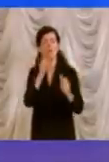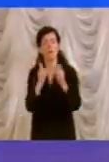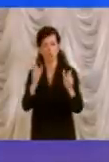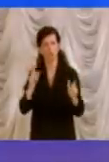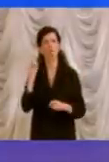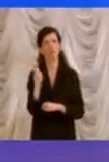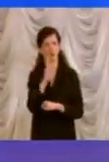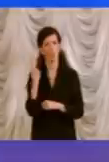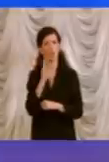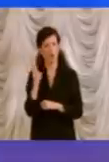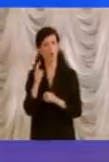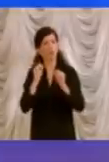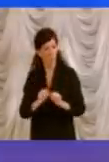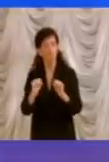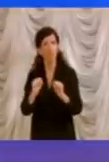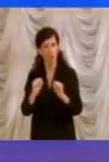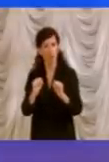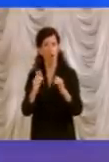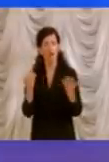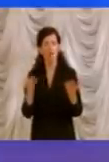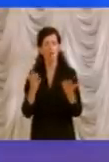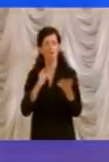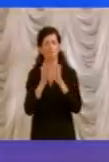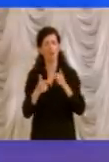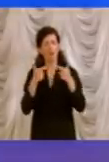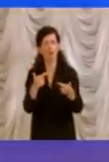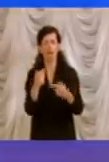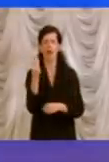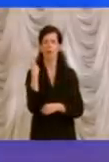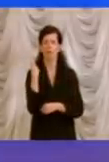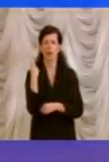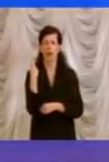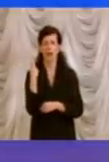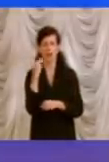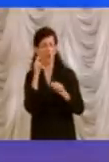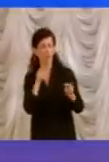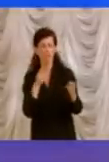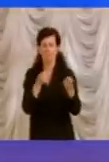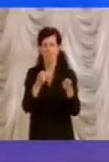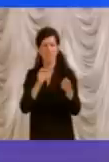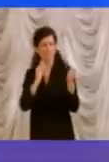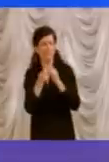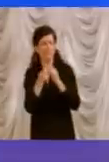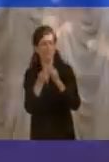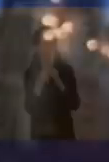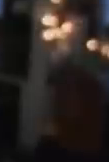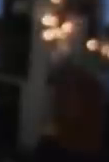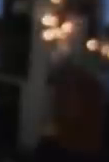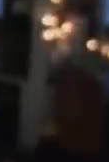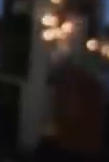nostri defunti e avremo danni veramente a quel punto irreversibili per la nostra economia